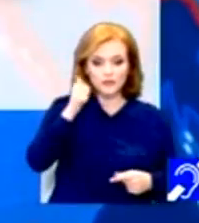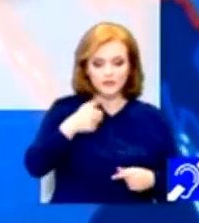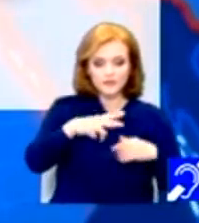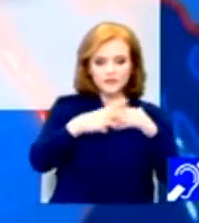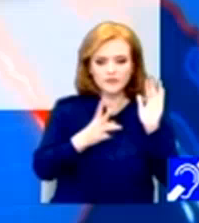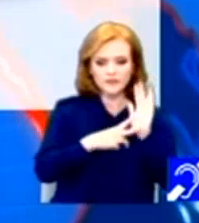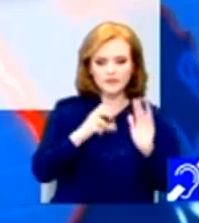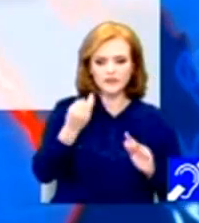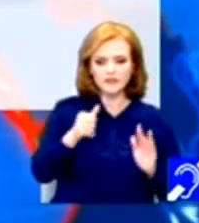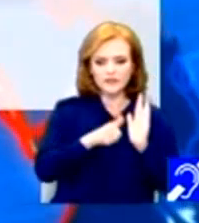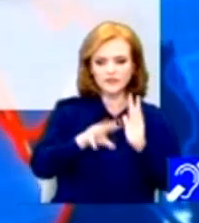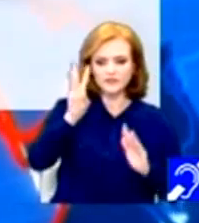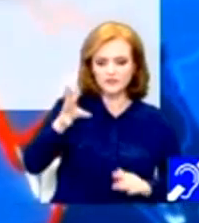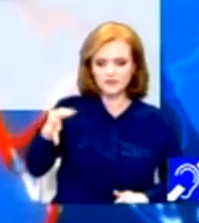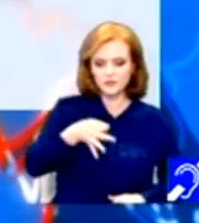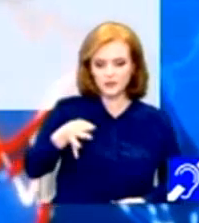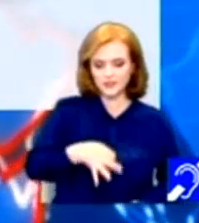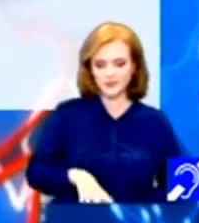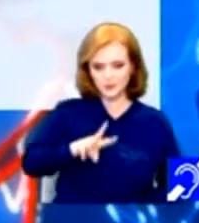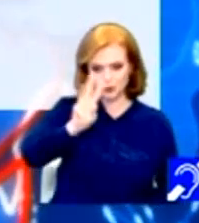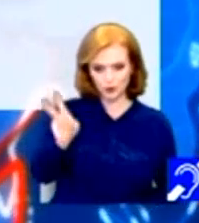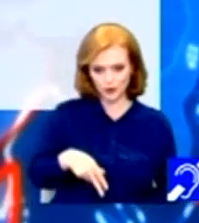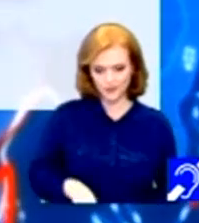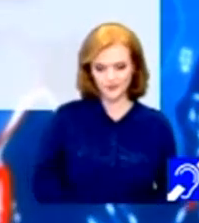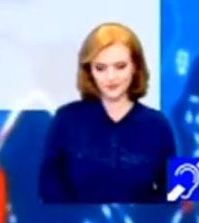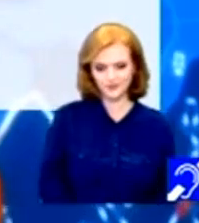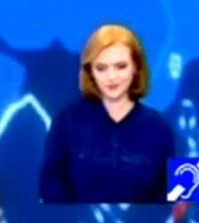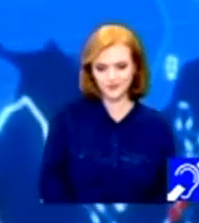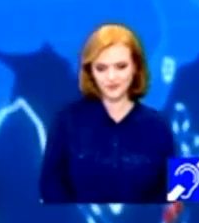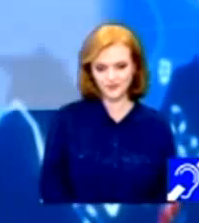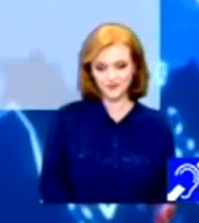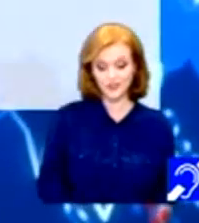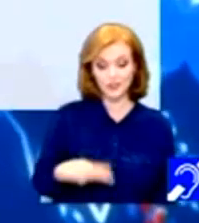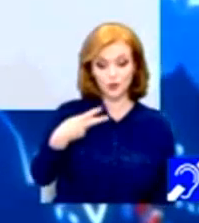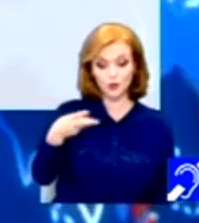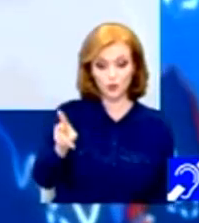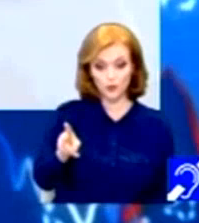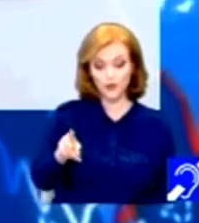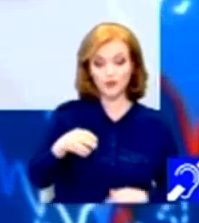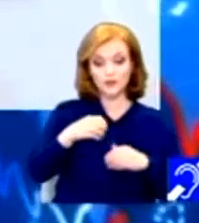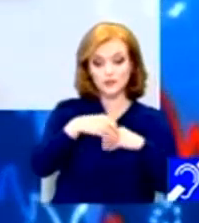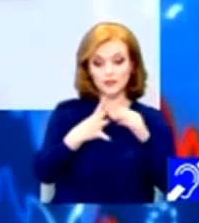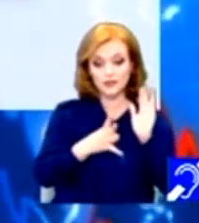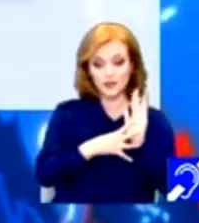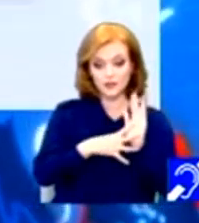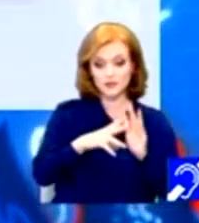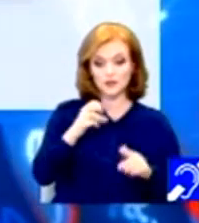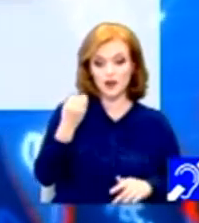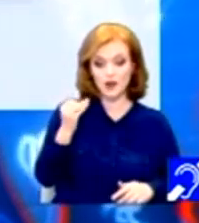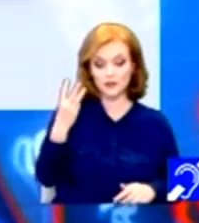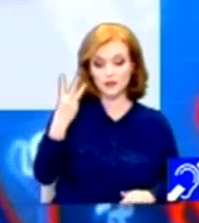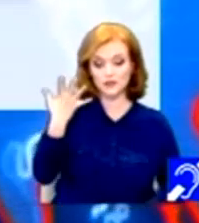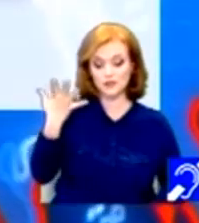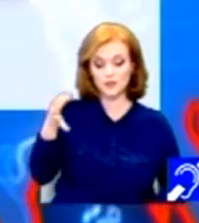de 17 lei și 63 de bani pentru un dolar american cu 3 bani mai puțin. Valoarea monedei europene scade la 19